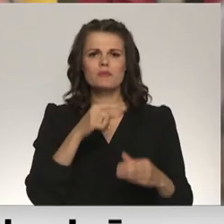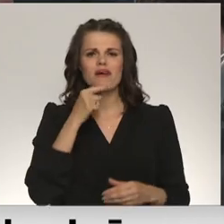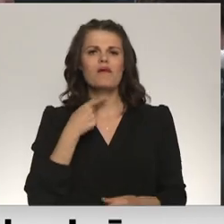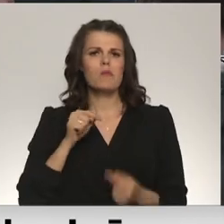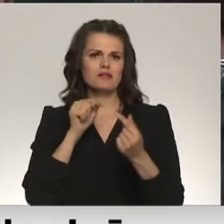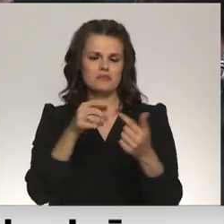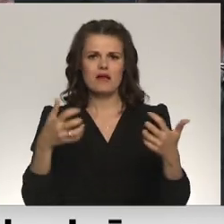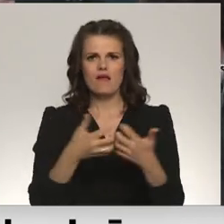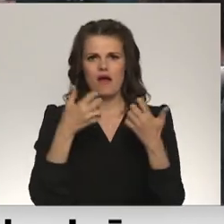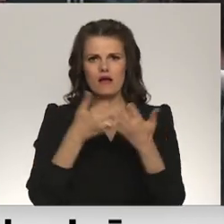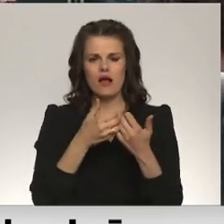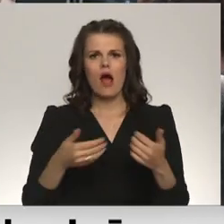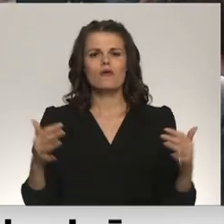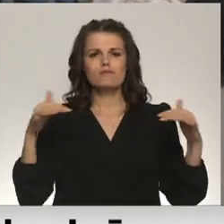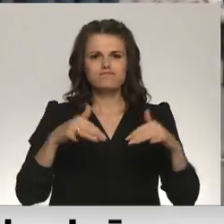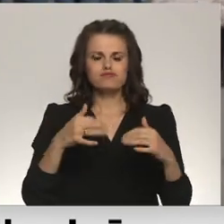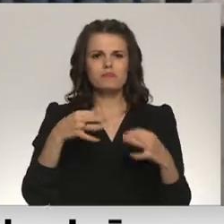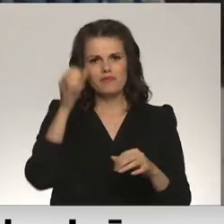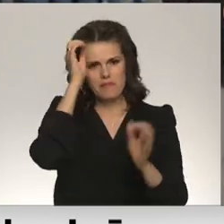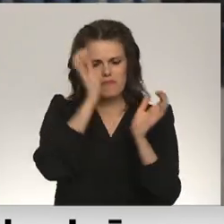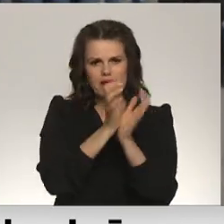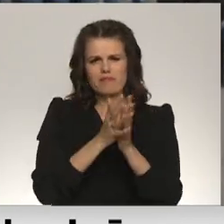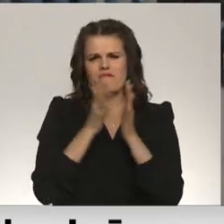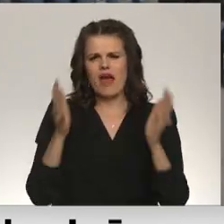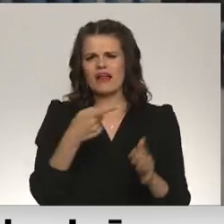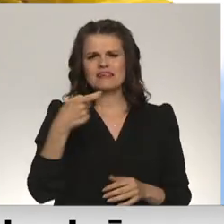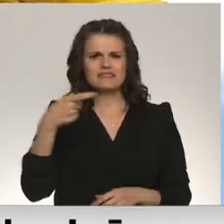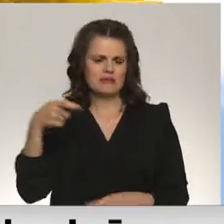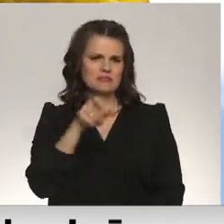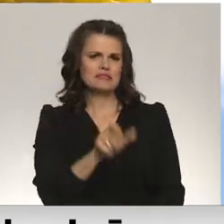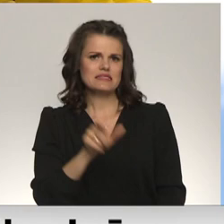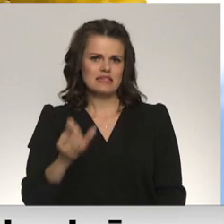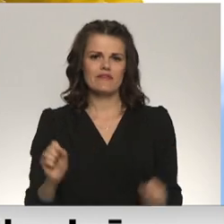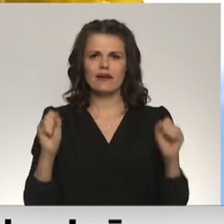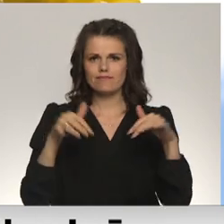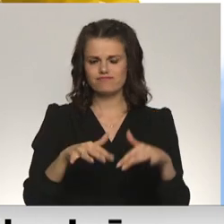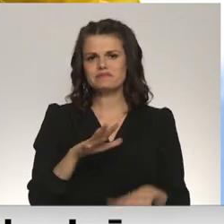pie brīvības pieminekļa piedalījās vairāki simti cilvēku. Aikins Mārs Jurgensons, Latvijas televīzija.